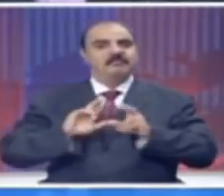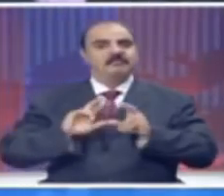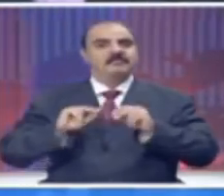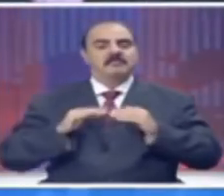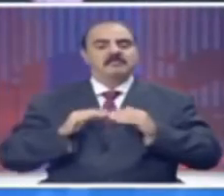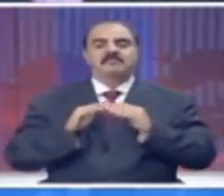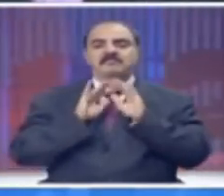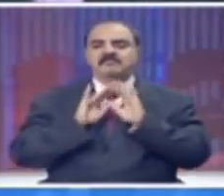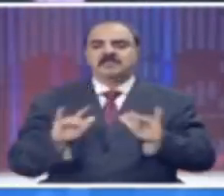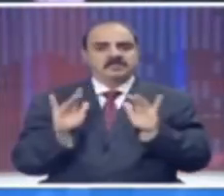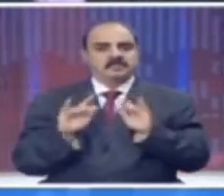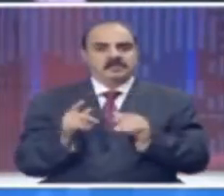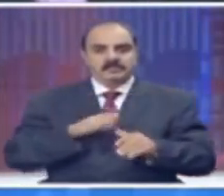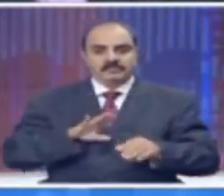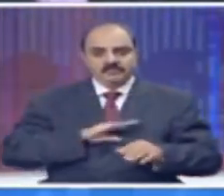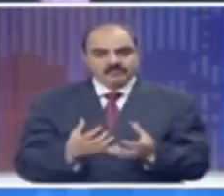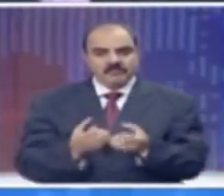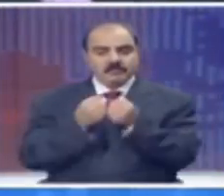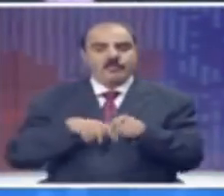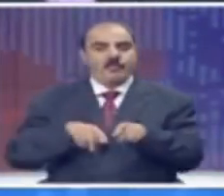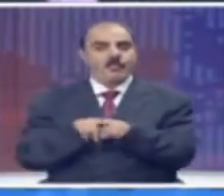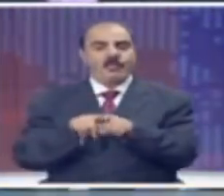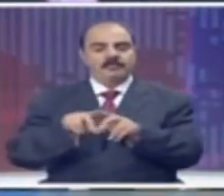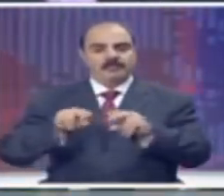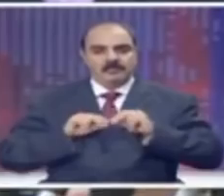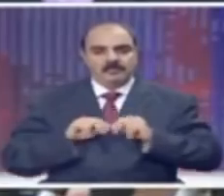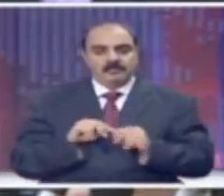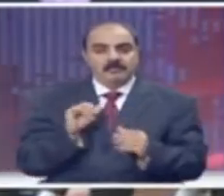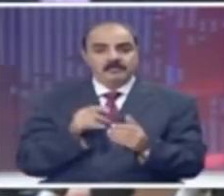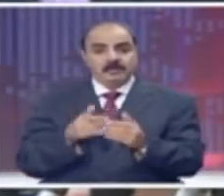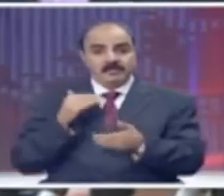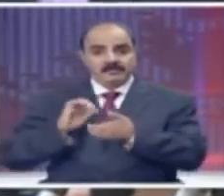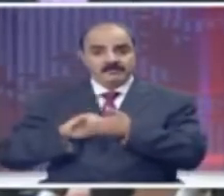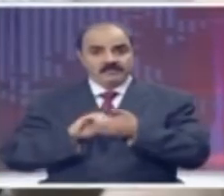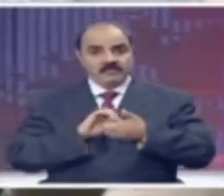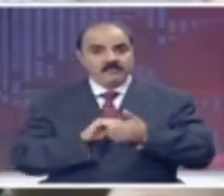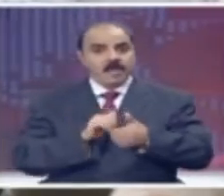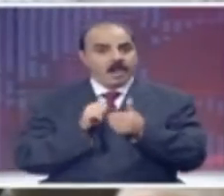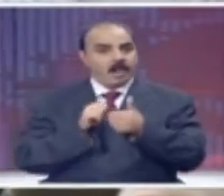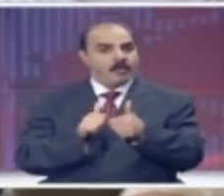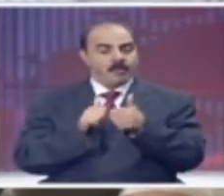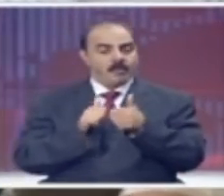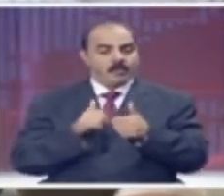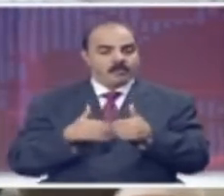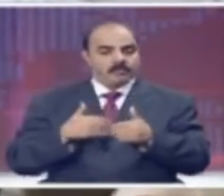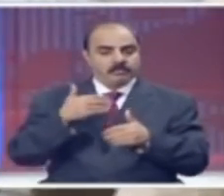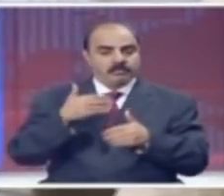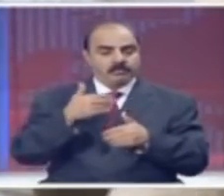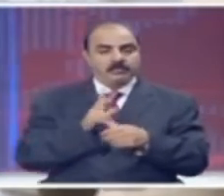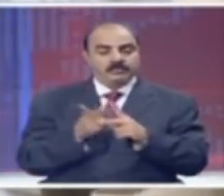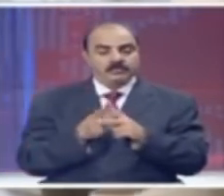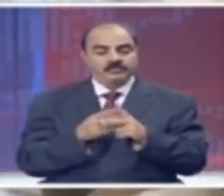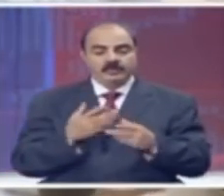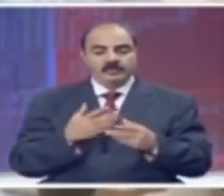مشتركة لتحقيق مصالح البلدين الشقيقين، وأن ما تم الاتفاق عليه خلال المباحثات